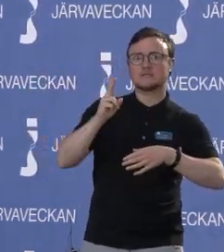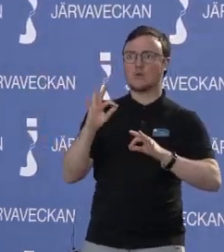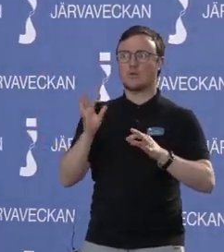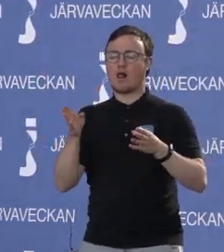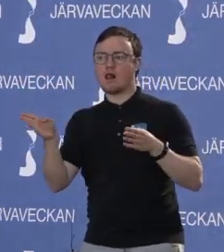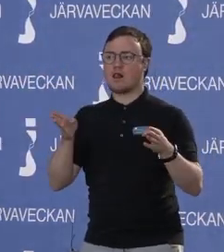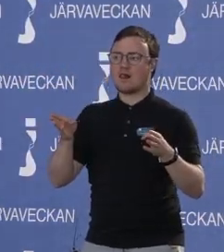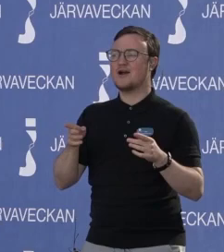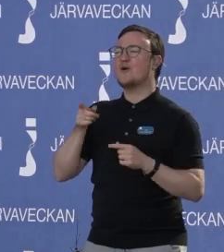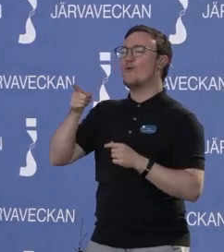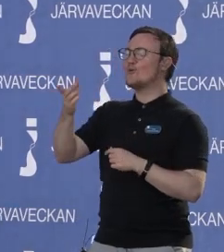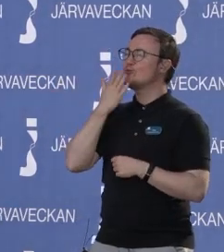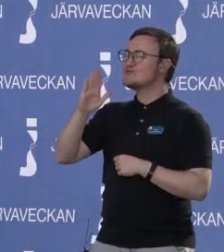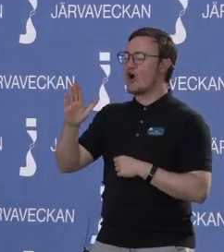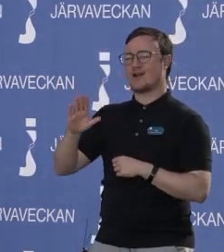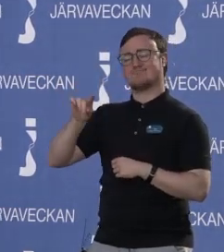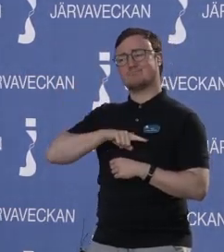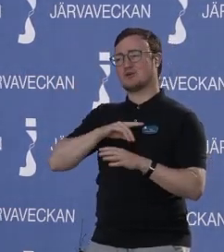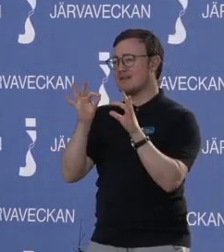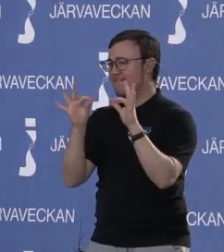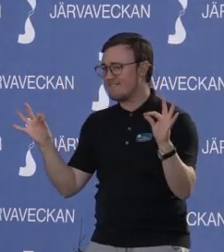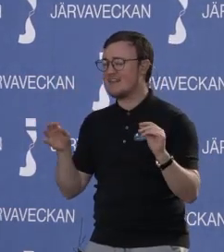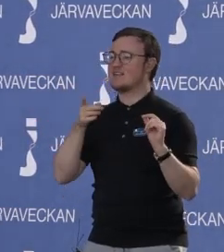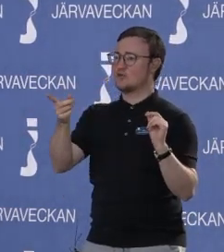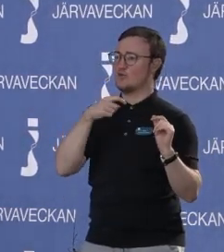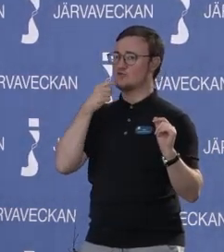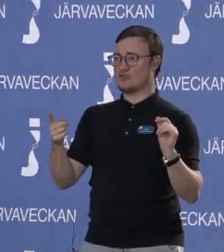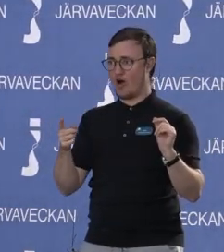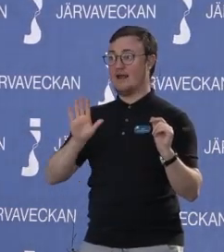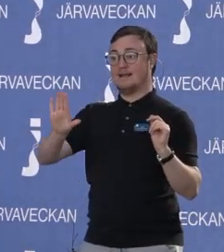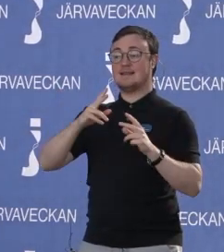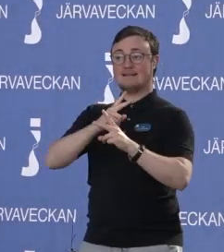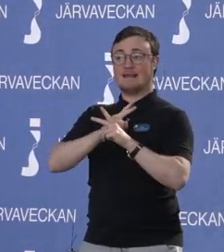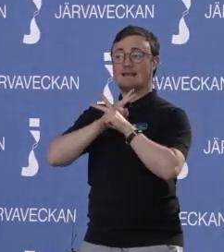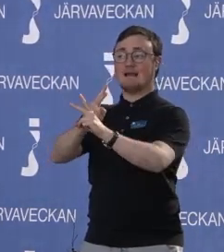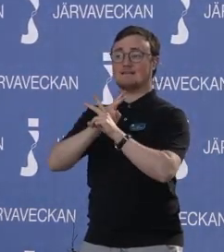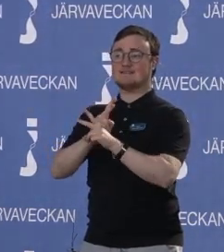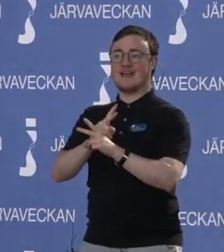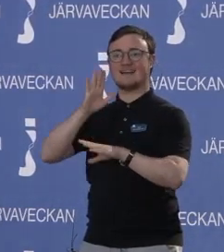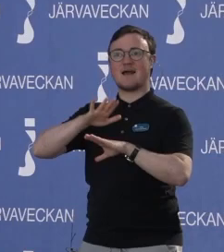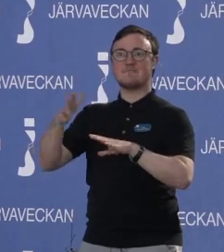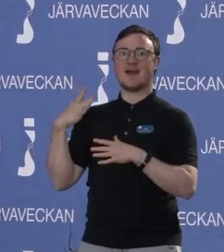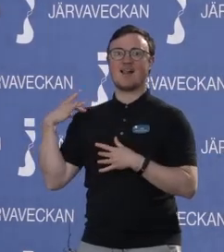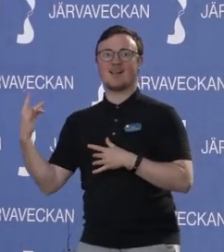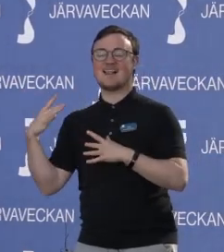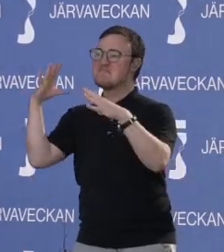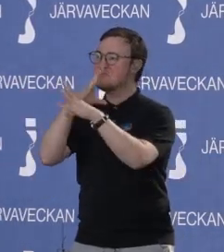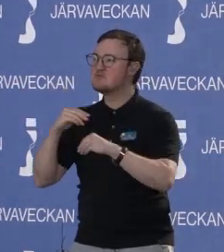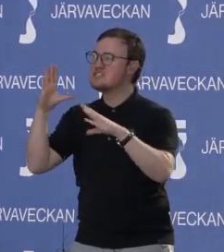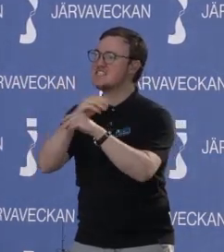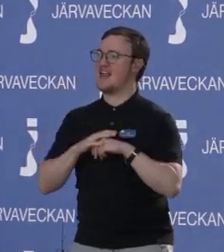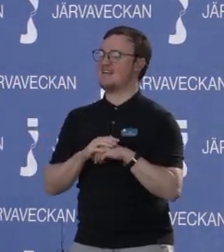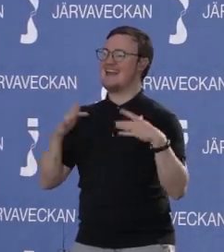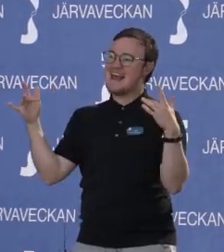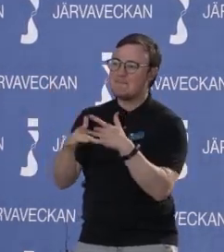Och du svarade väldigt fint med att för dig, din identitet var väldigt mycket musiken, var hiphoppen